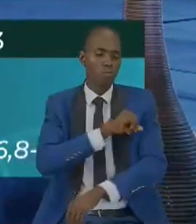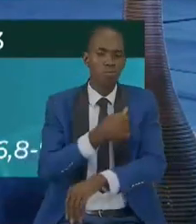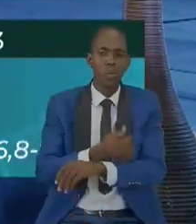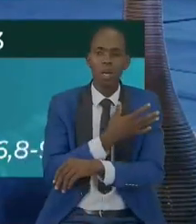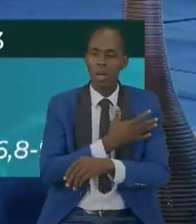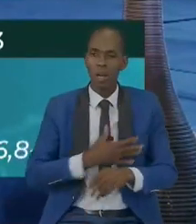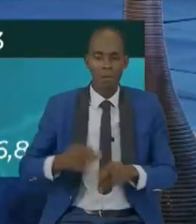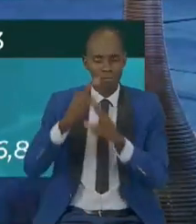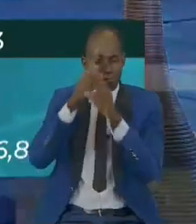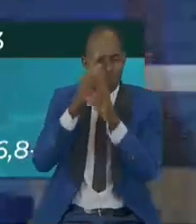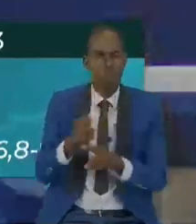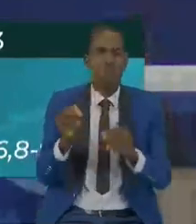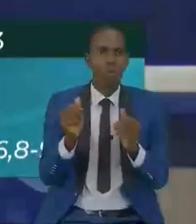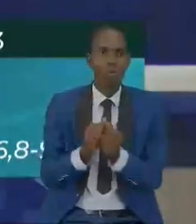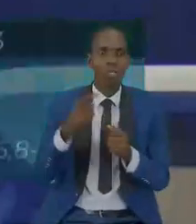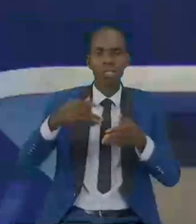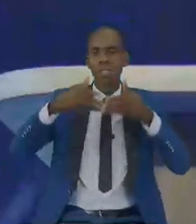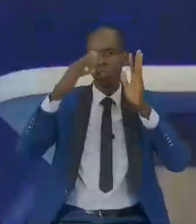deuxième roi 5.